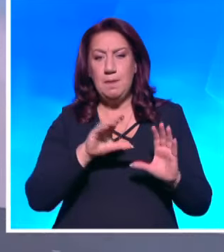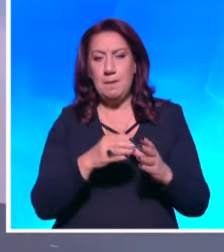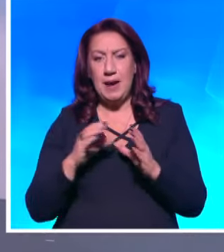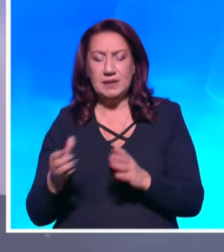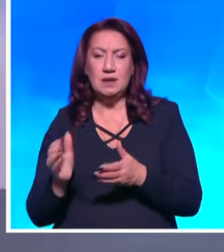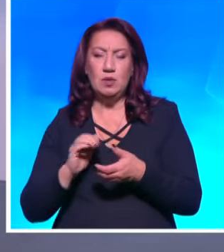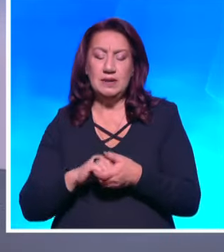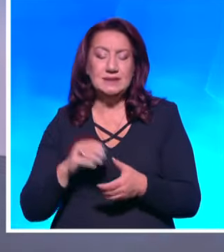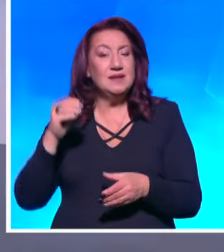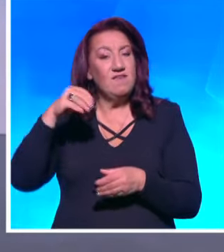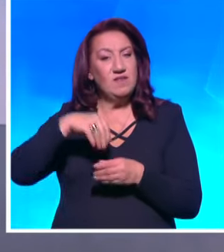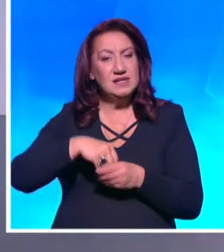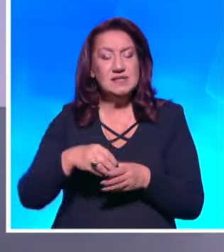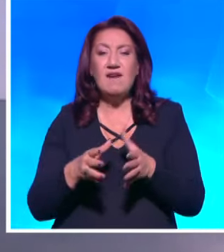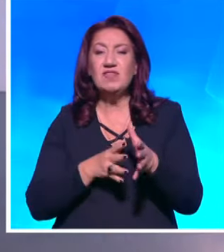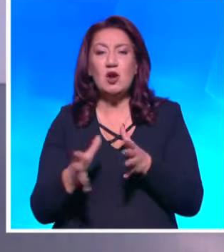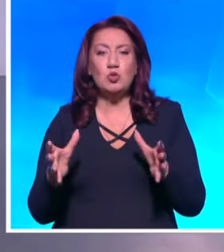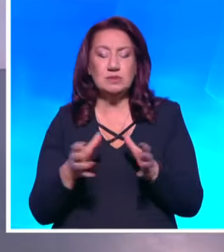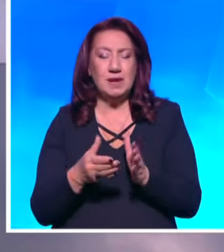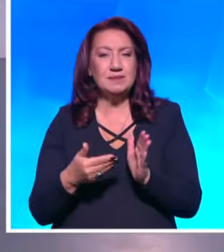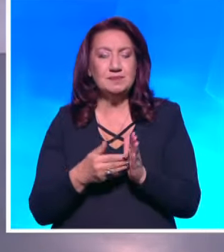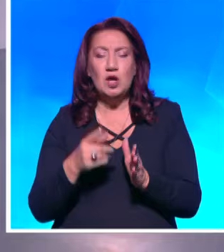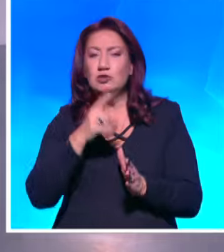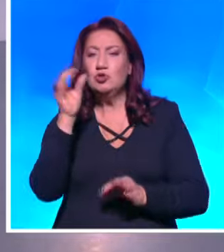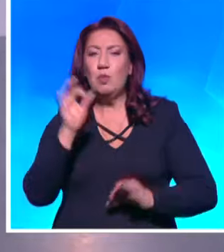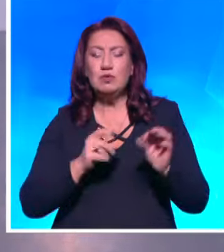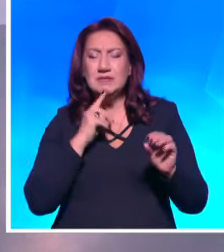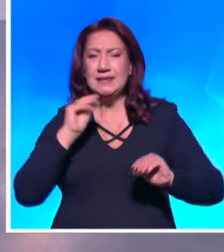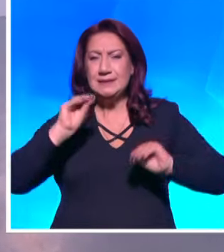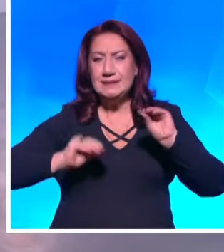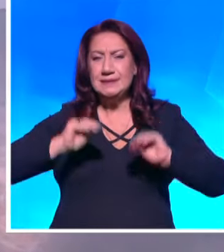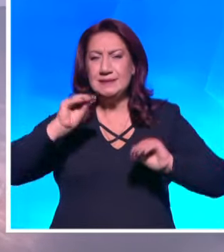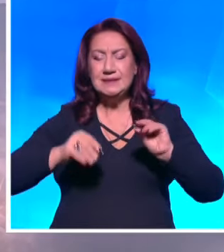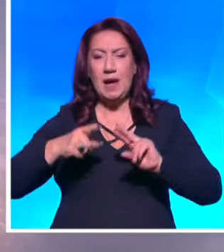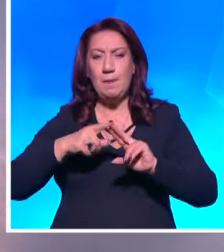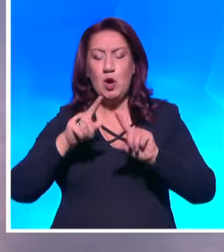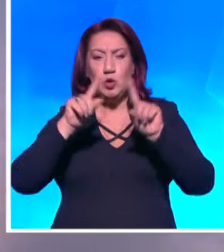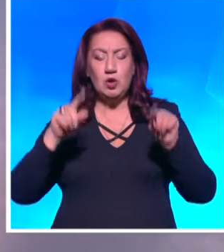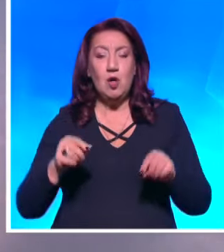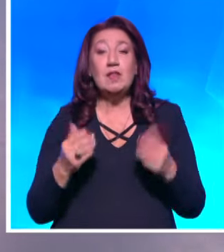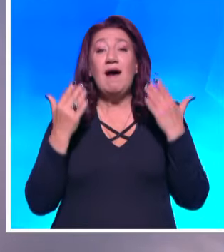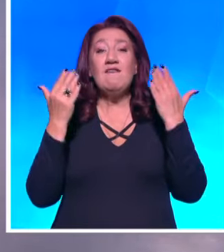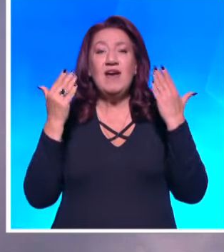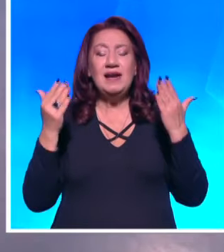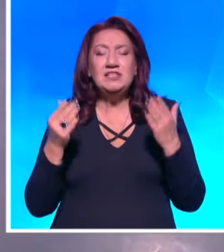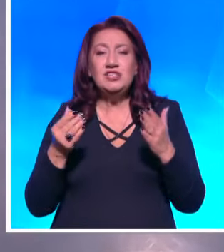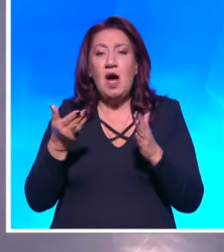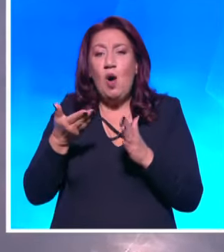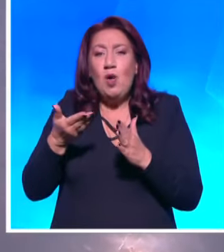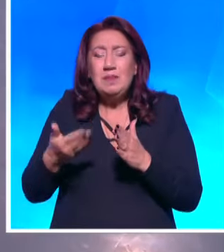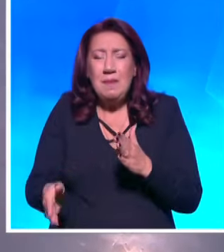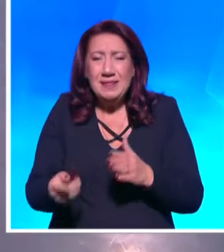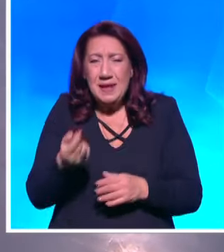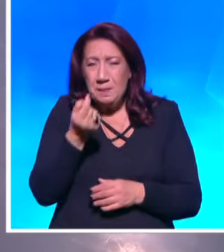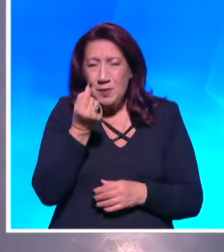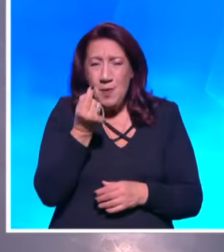според 100% обработени протоколи от Централната избирателна комисия. Величие отпадна на фотофиниша с хилядна